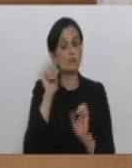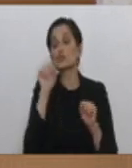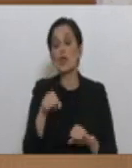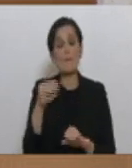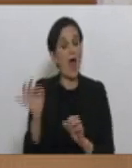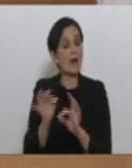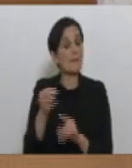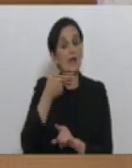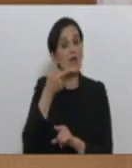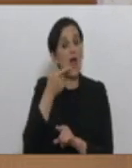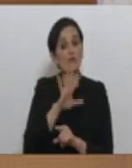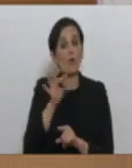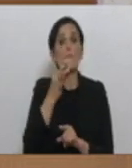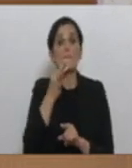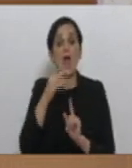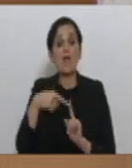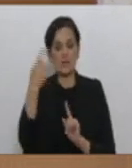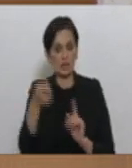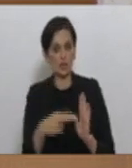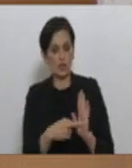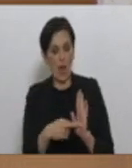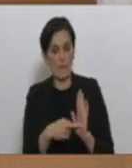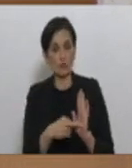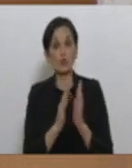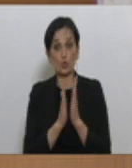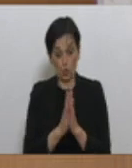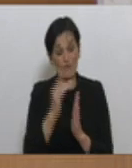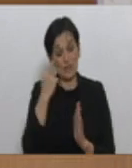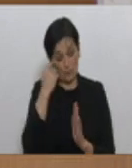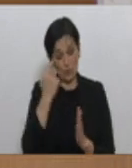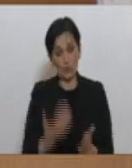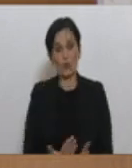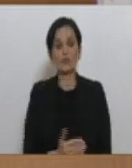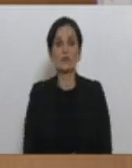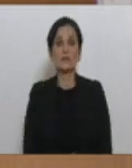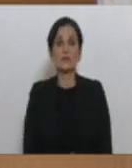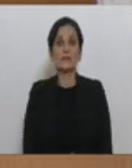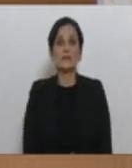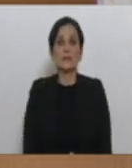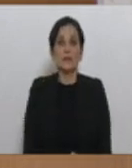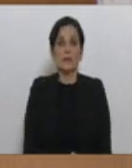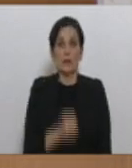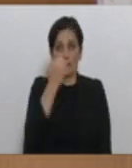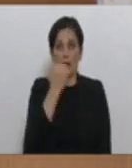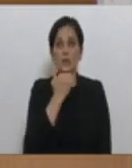მაგრამ მერე შეაფასონ. გთხოვთ, იფიქროთ. Მადლობთ, კოლეგები.